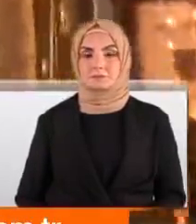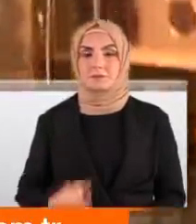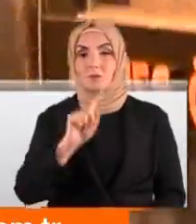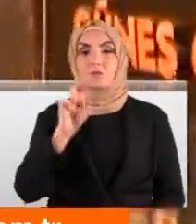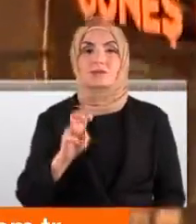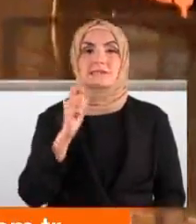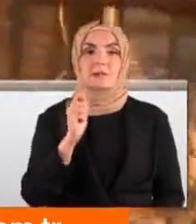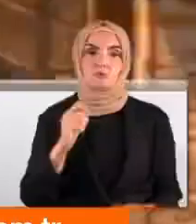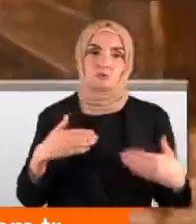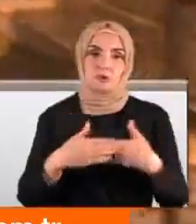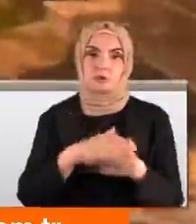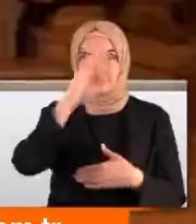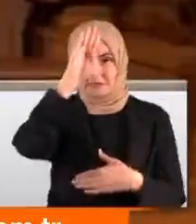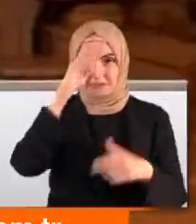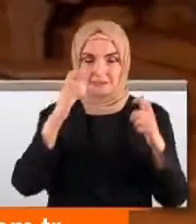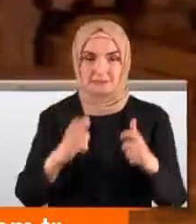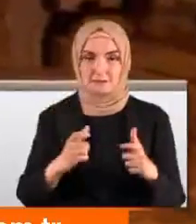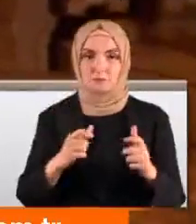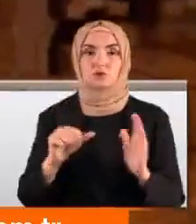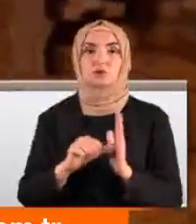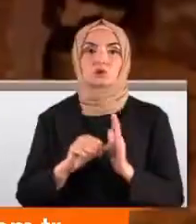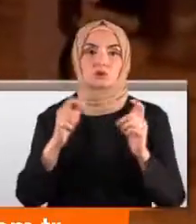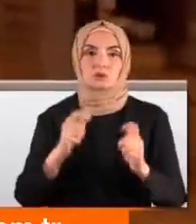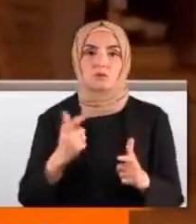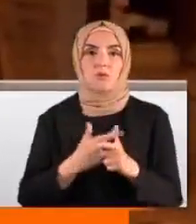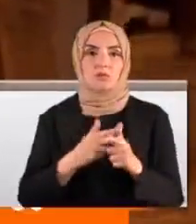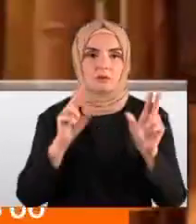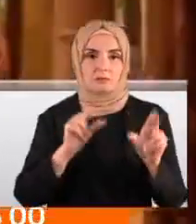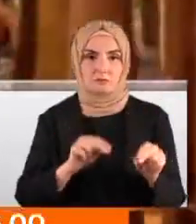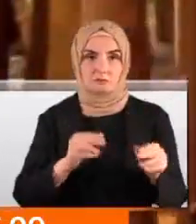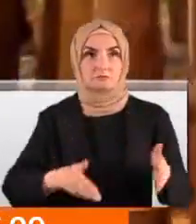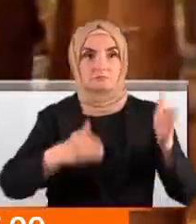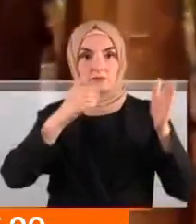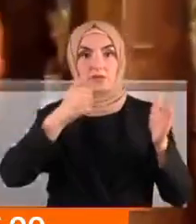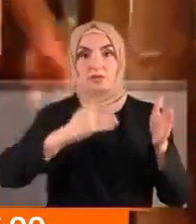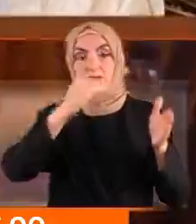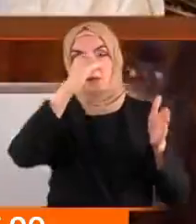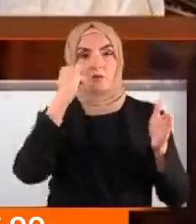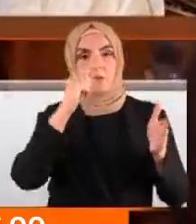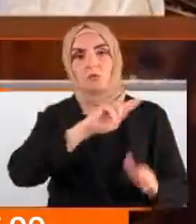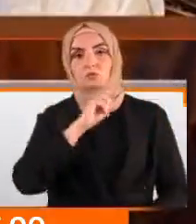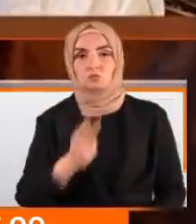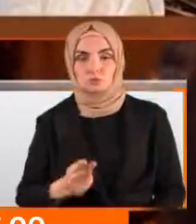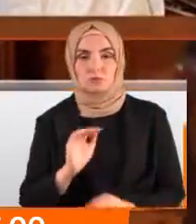...18 Temmuz gecesi İstanbul Şişli'de kaldığı otelin 6. katından düşen kadın hayatını kaybetmişti.